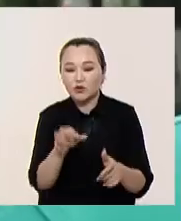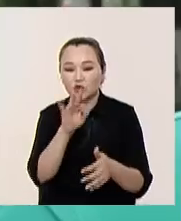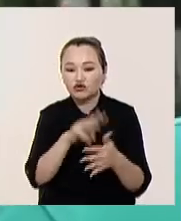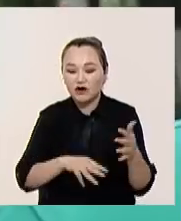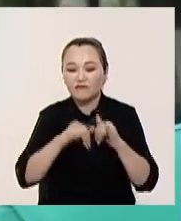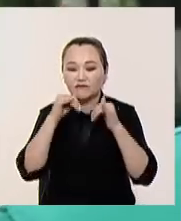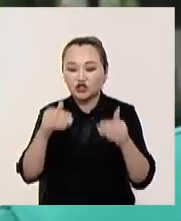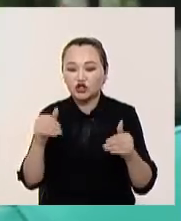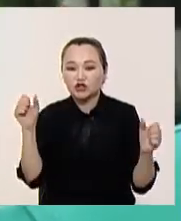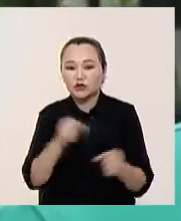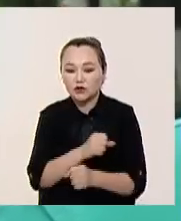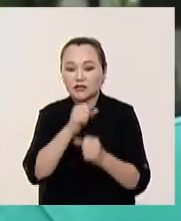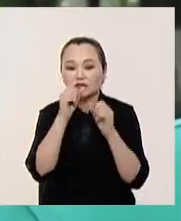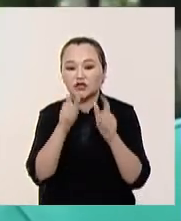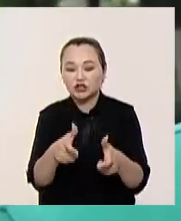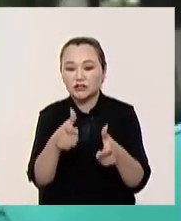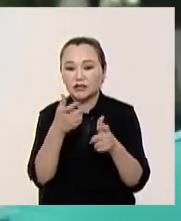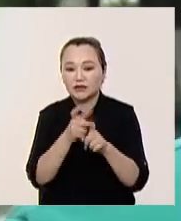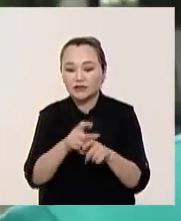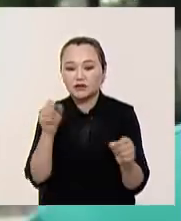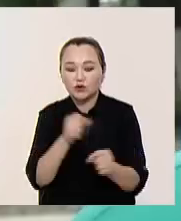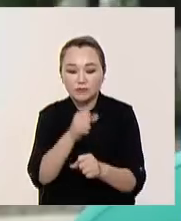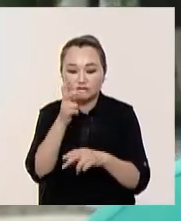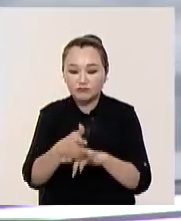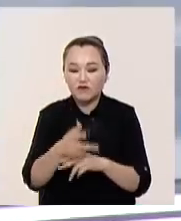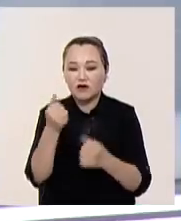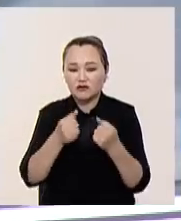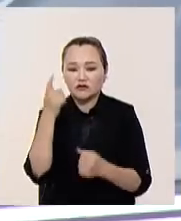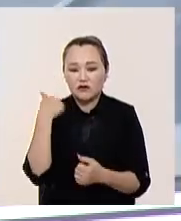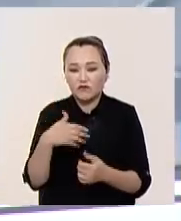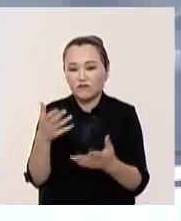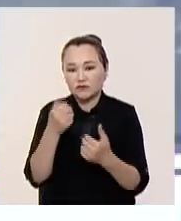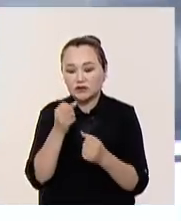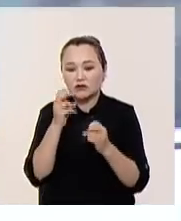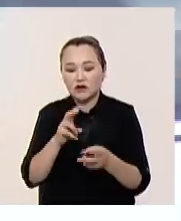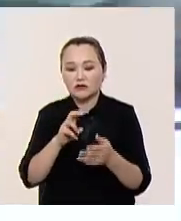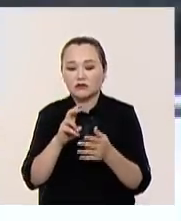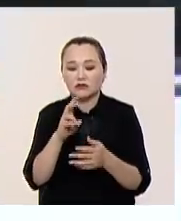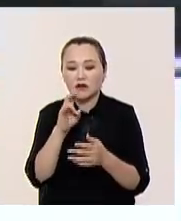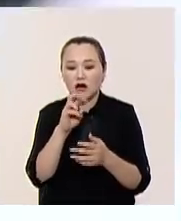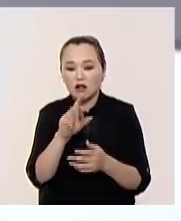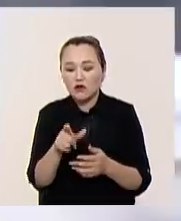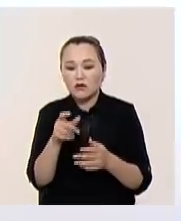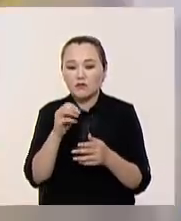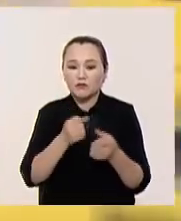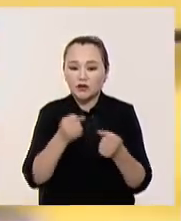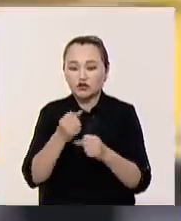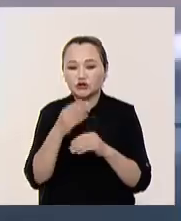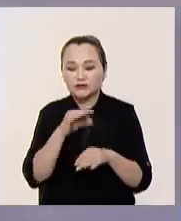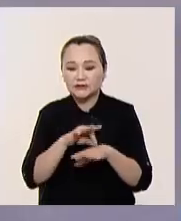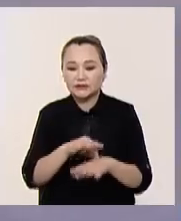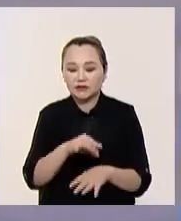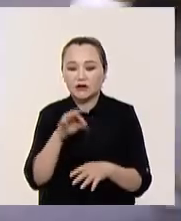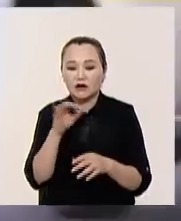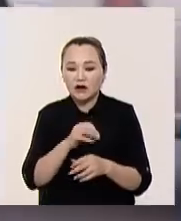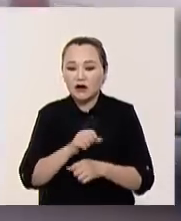за превышение скорости, начисленные по данным скоростимеров, водители давно воспринимают как налог на пользование транспортным средством, потому что опротестовать